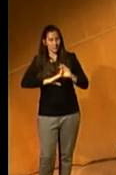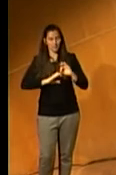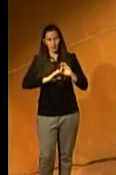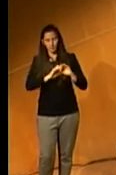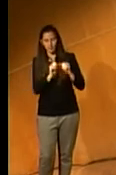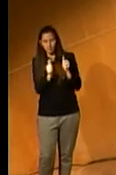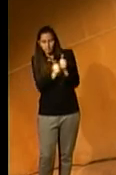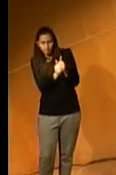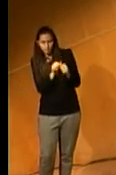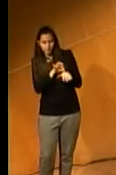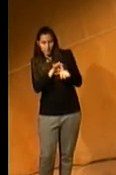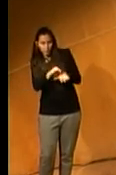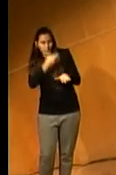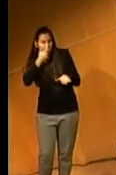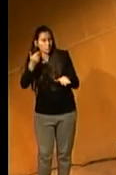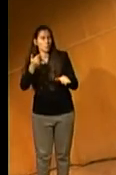meilleurs suivis des élèves,